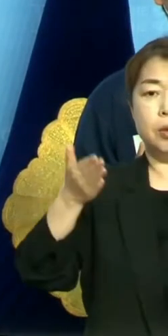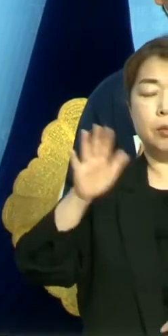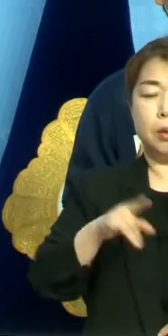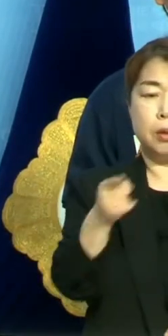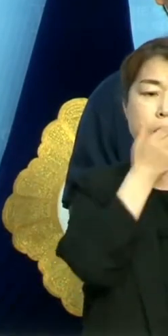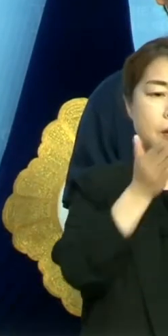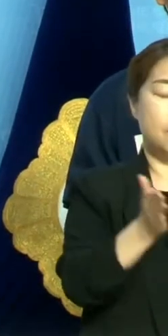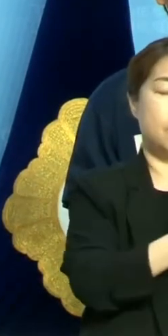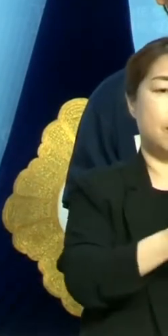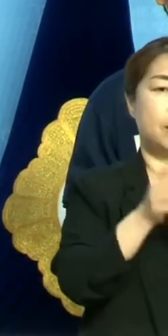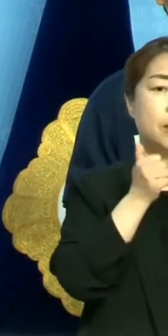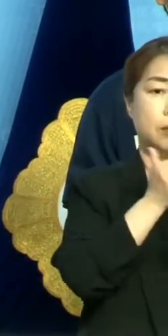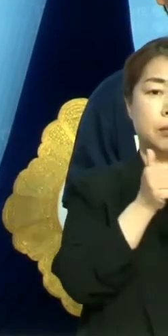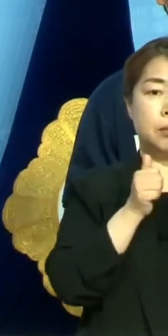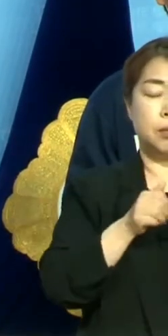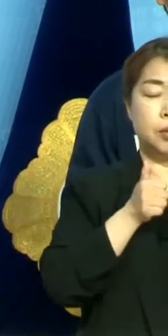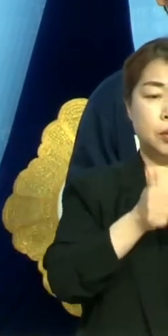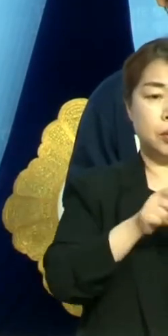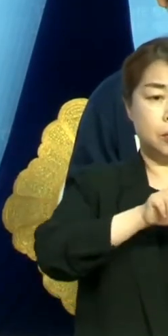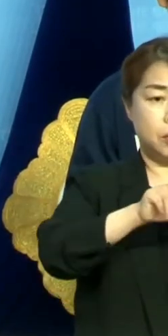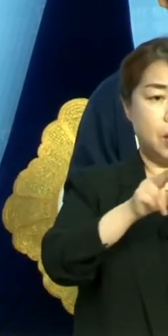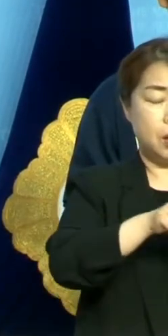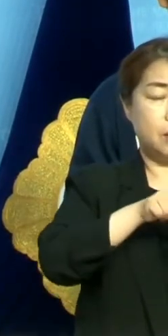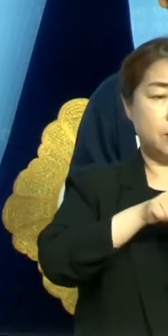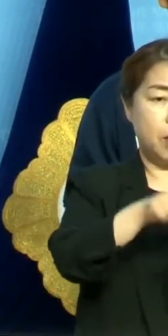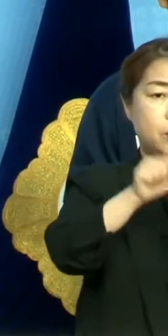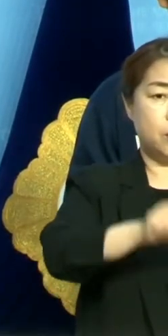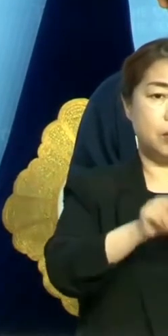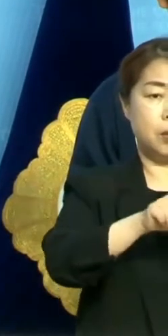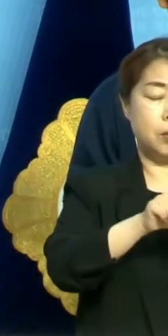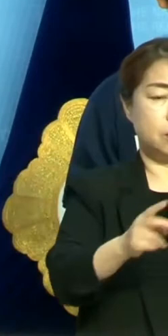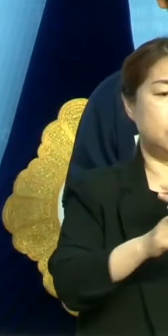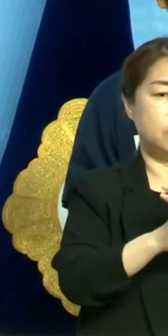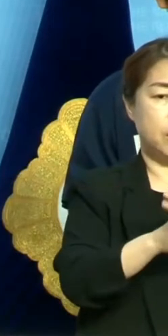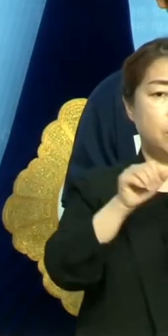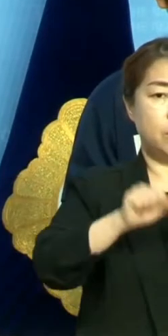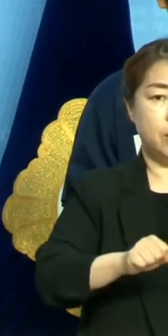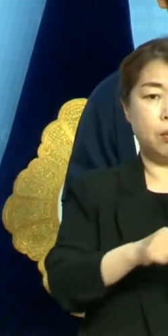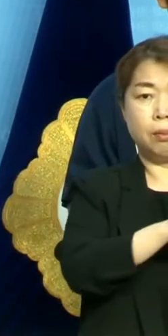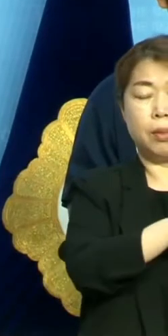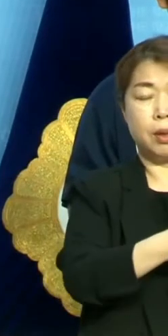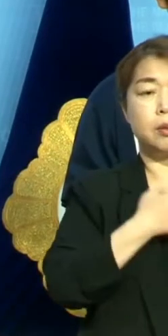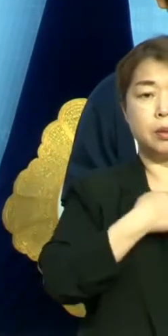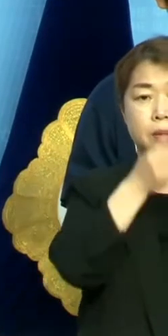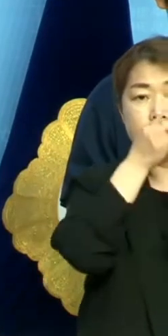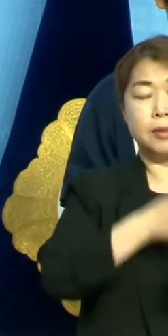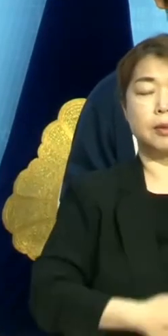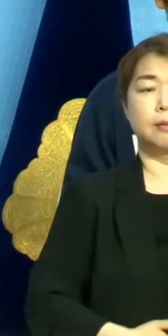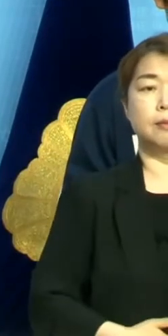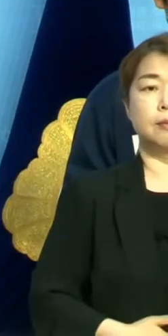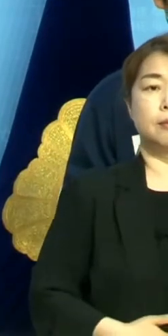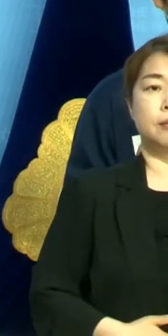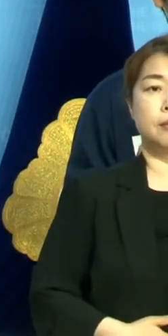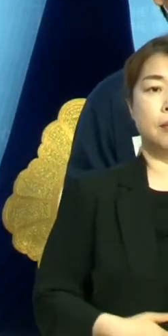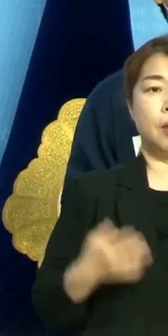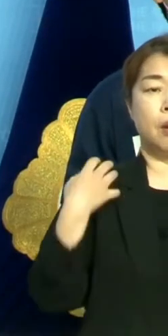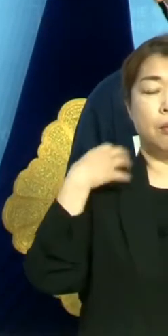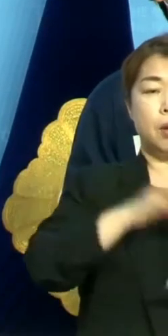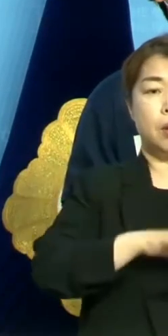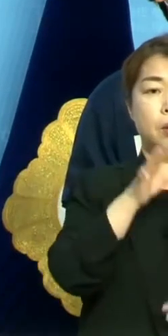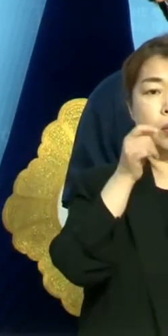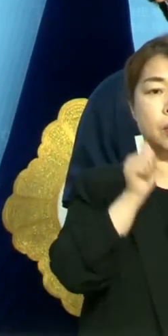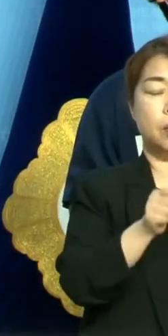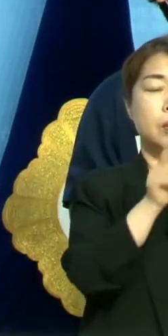사실상 소송 취하를 압박하는 것으로 매우 부당한 것이라는 의견을 밝힌 바 있습니다 반환 소송에